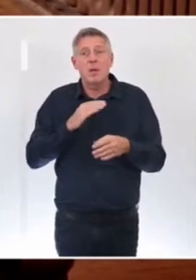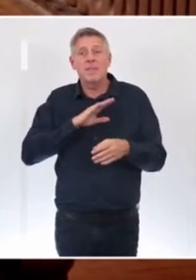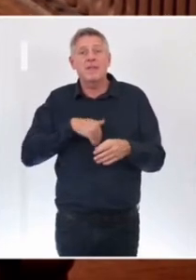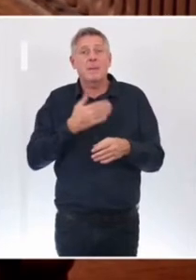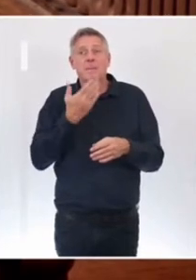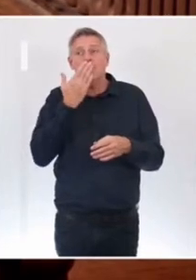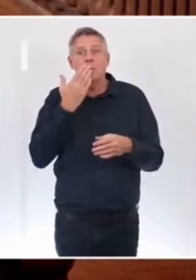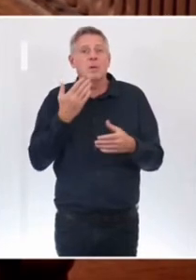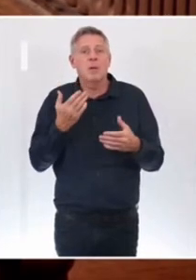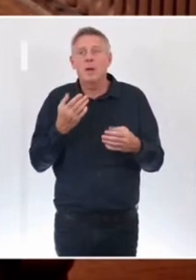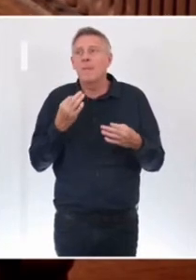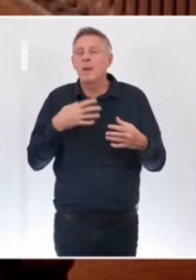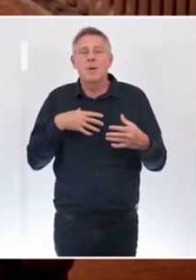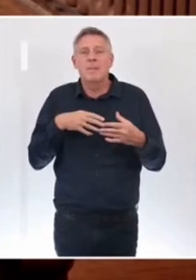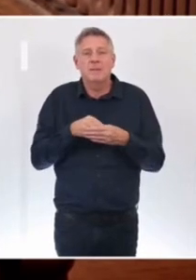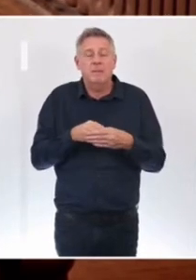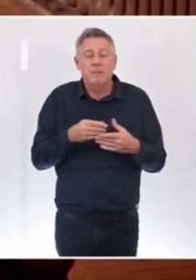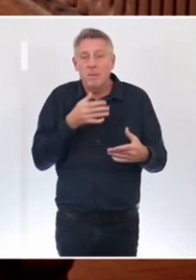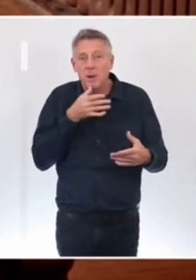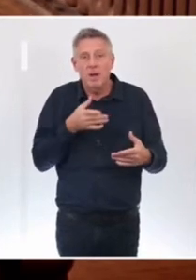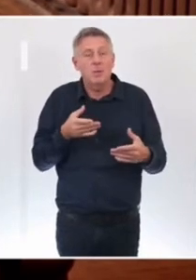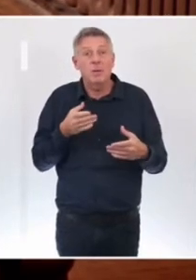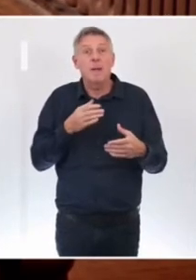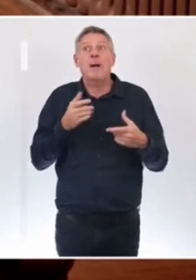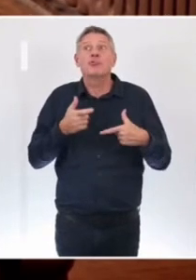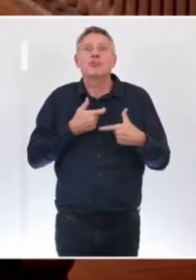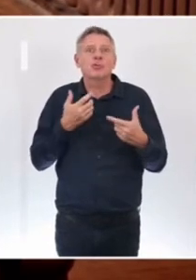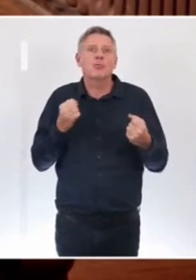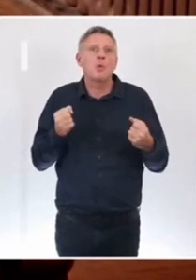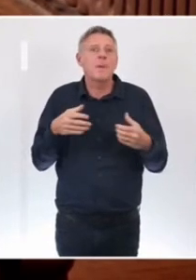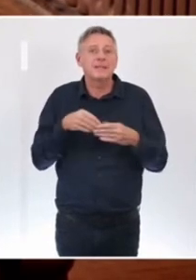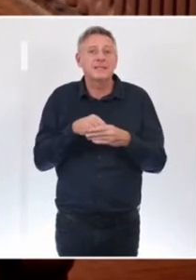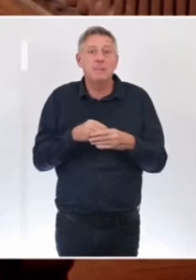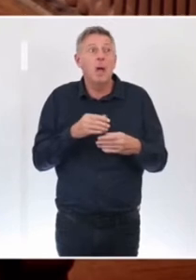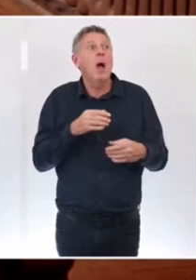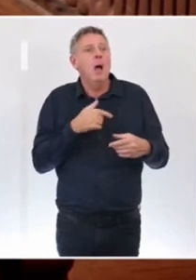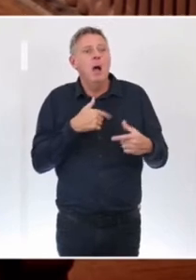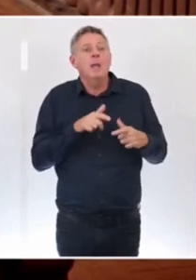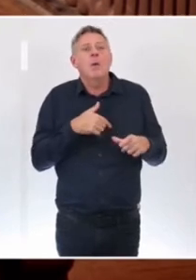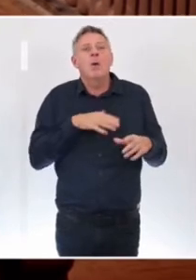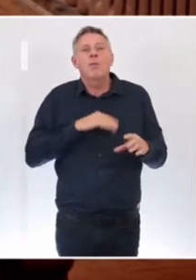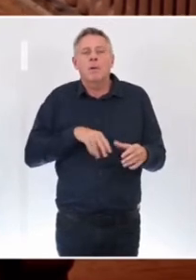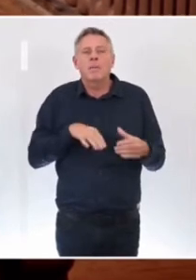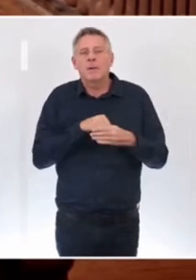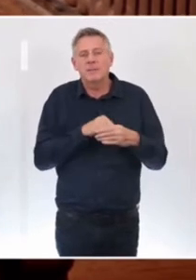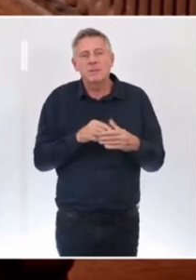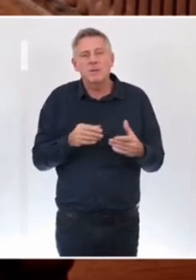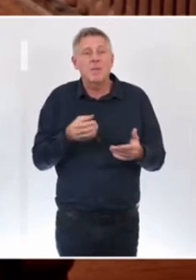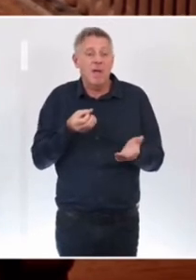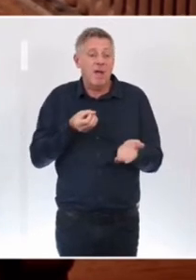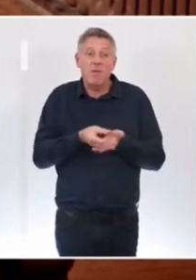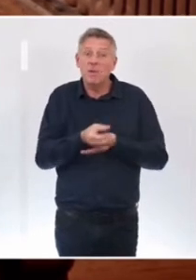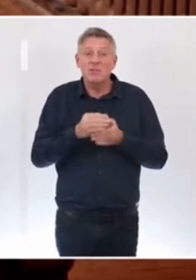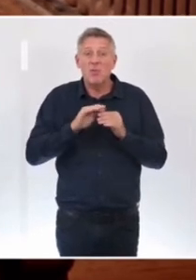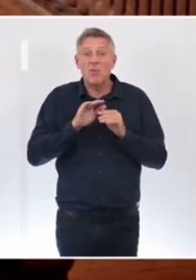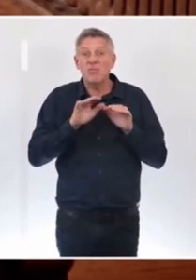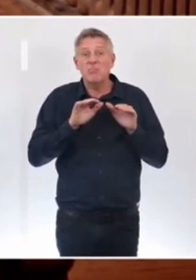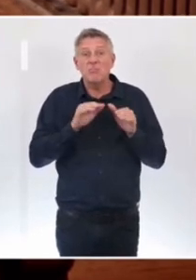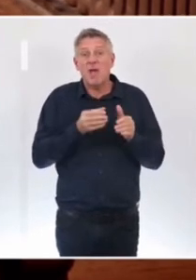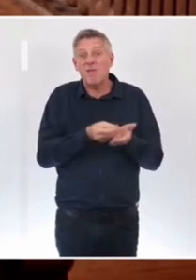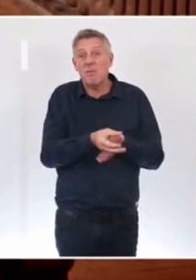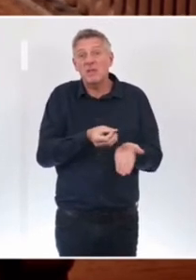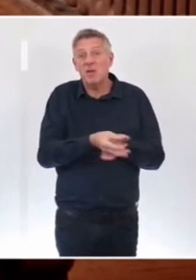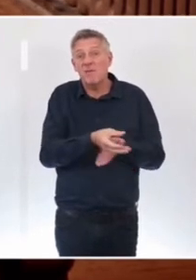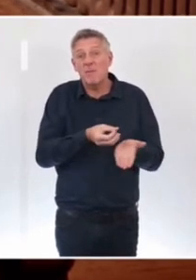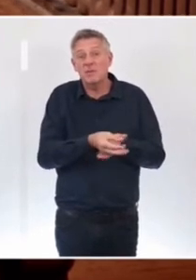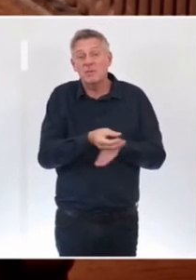lorsque par chance ils peuvent participer, eh bien à ce moment-là, ils ont une information descendante dans laquelle ils sont priés de ne